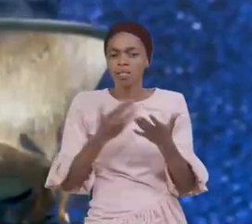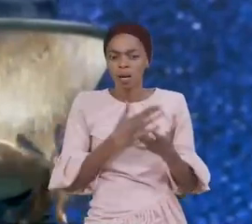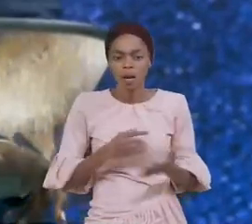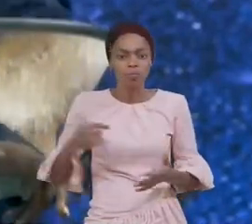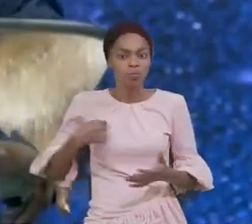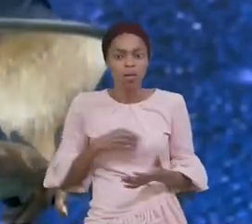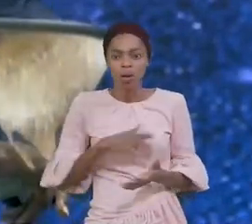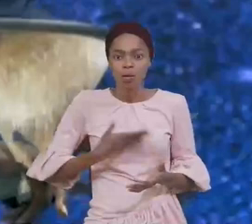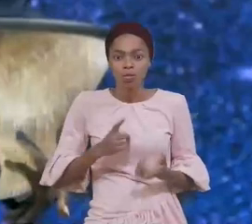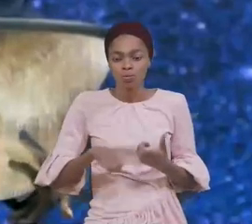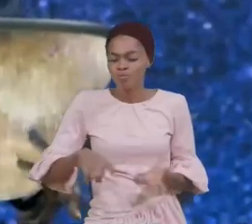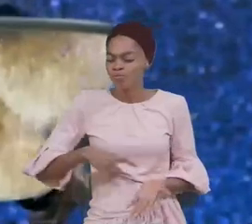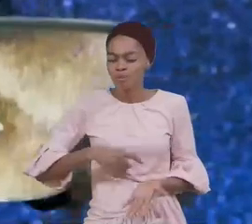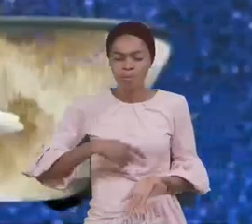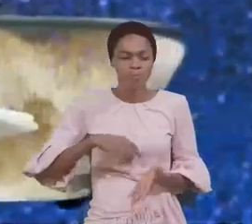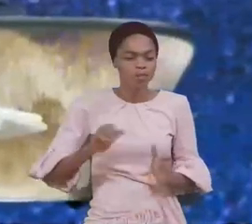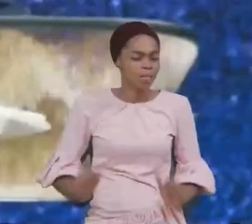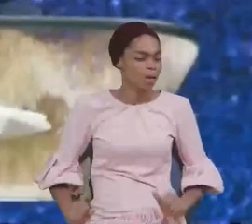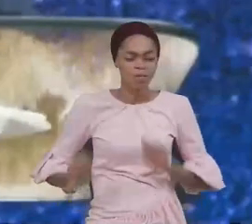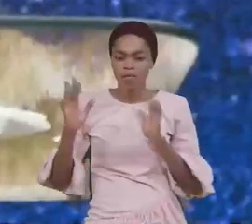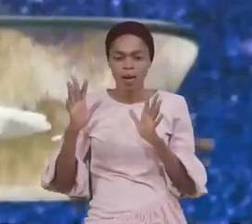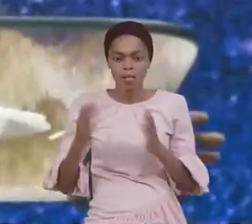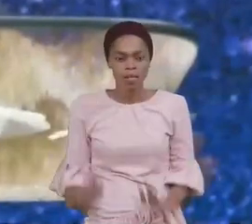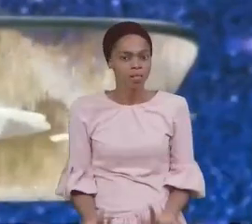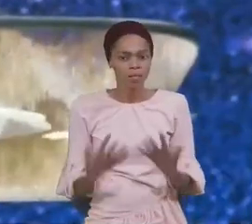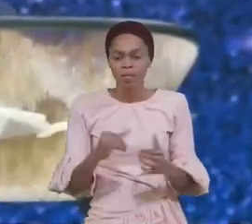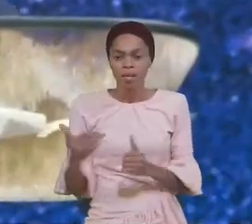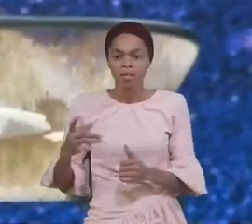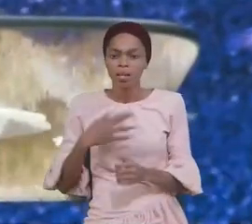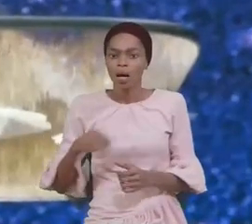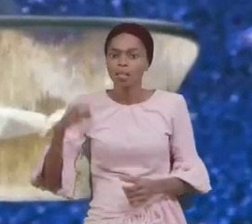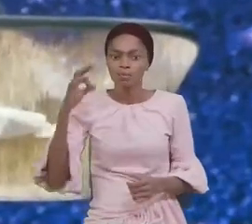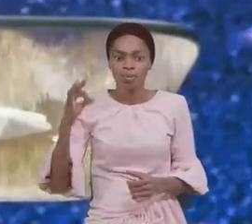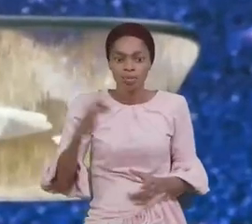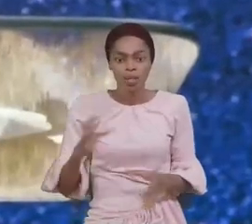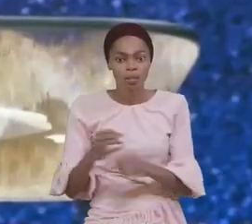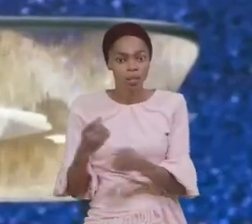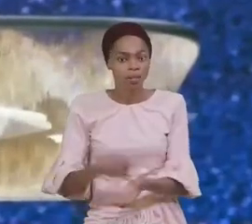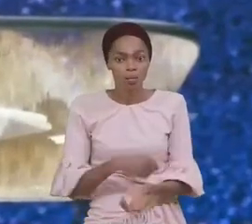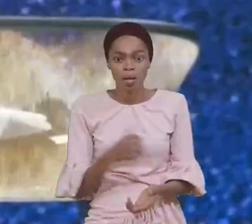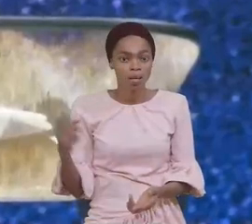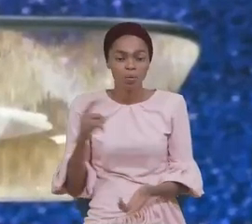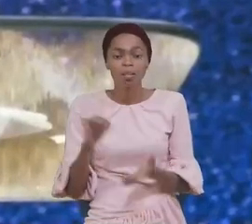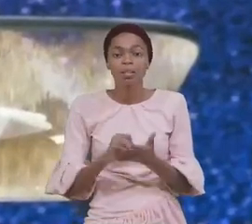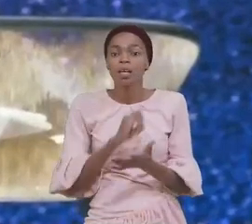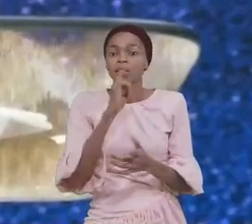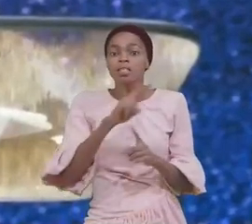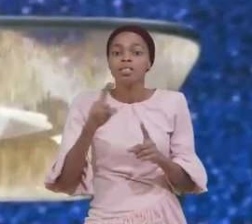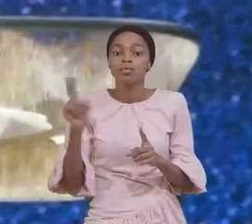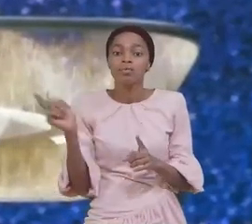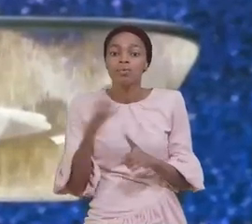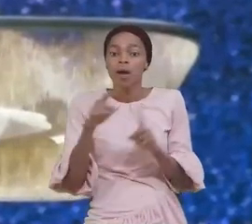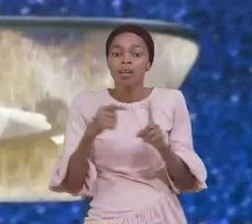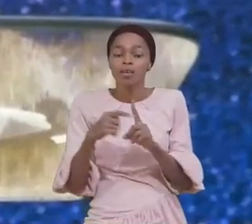prendre l'évangile partout. C'est alors qu'il travaillera avec nous. Et il s'en allait